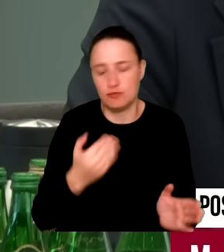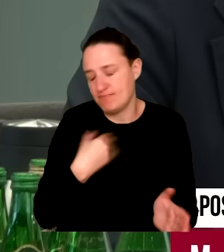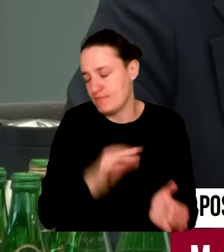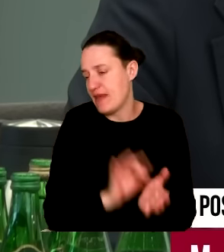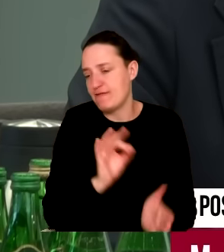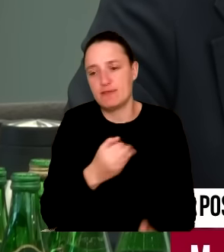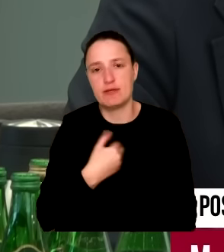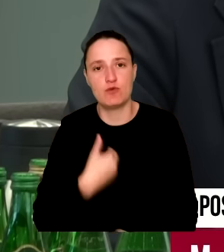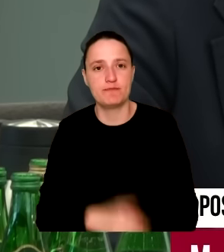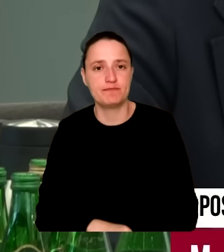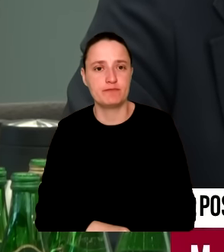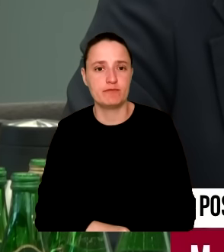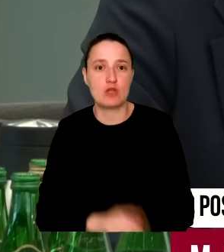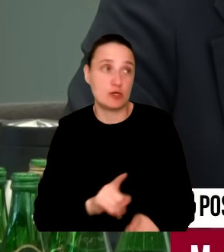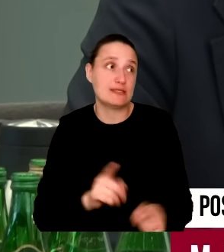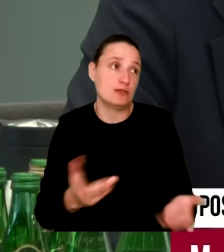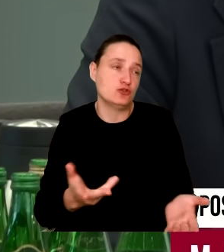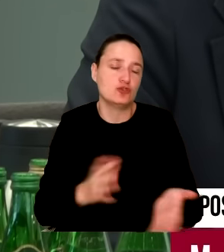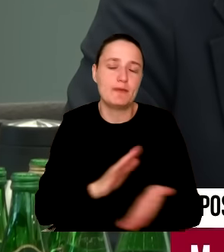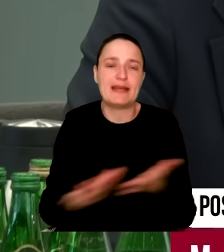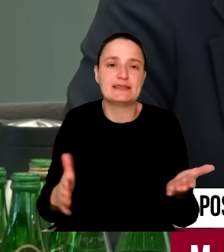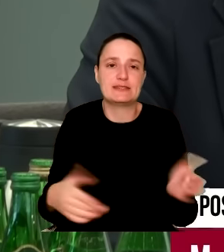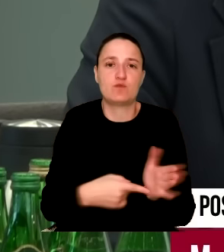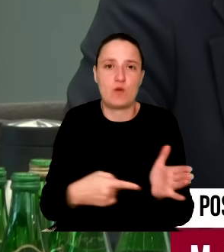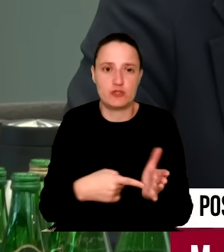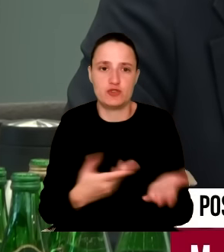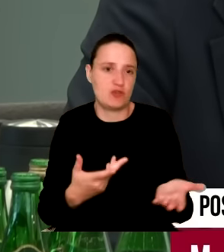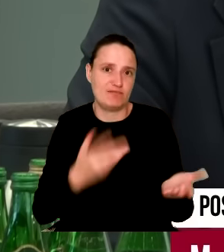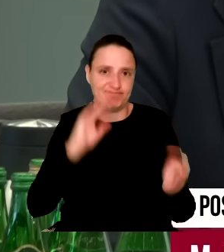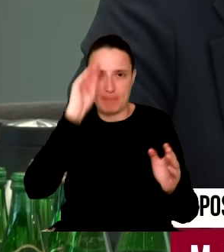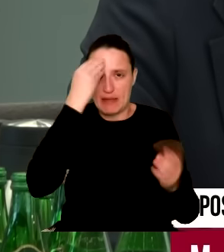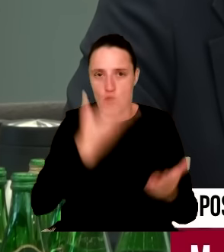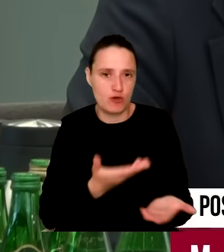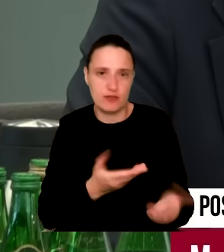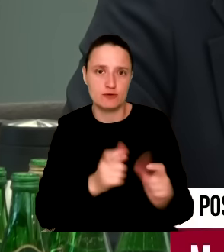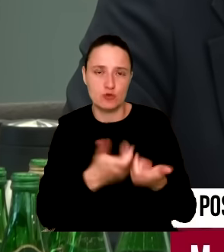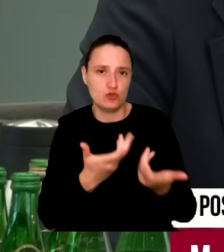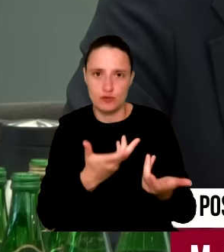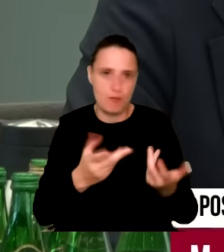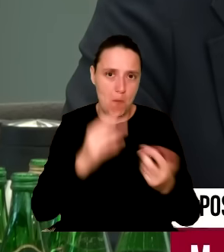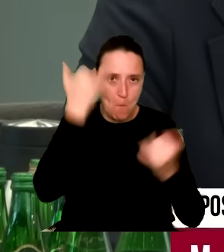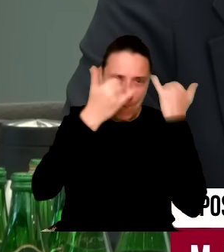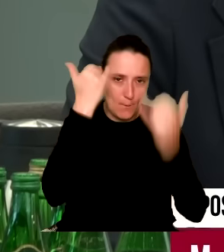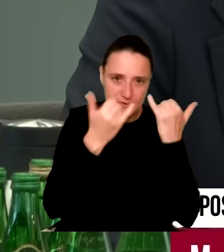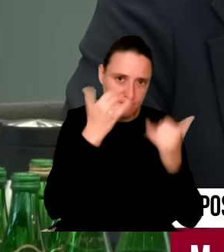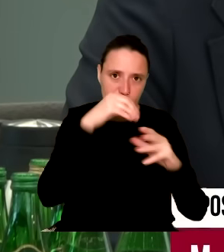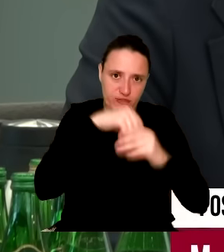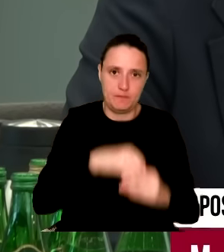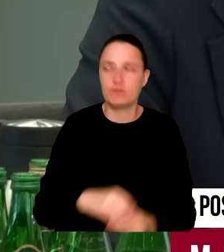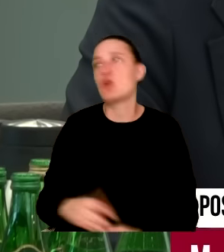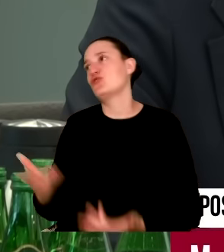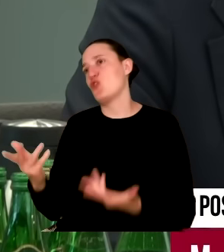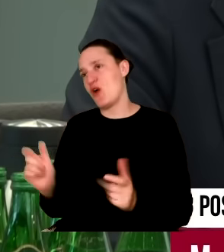znaczy bez jakichkolwiek patologii które mogły się z tym wiązać No ale jednak mimo wszystko no to to co